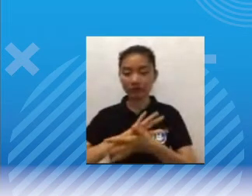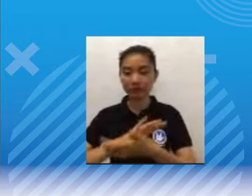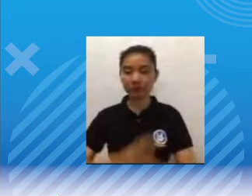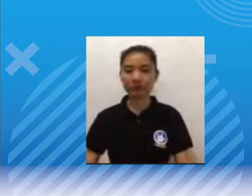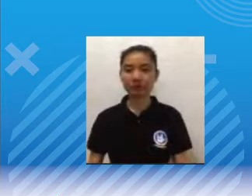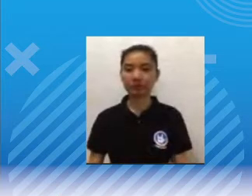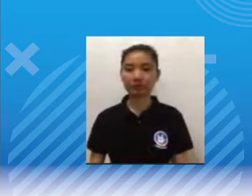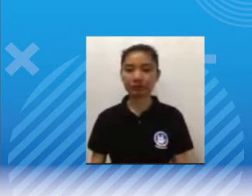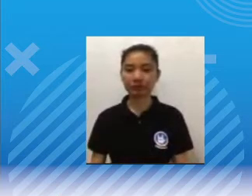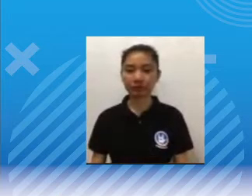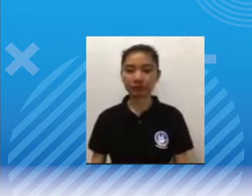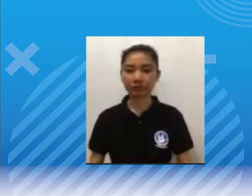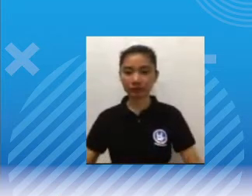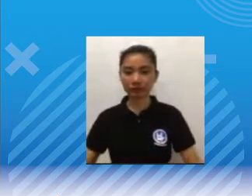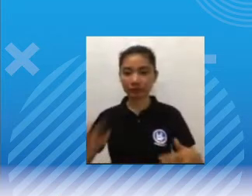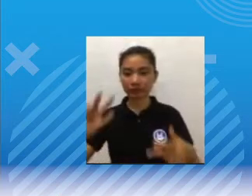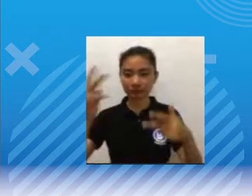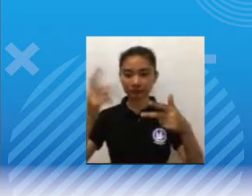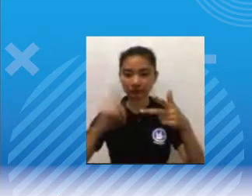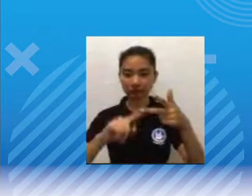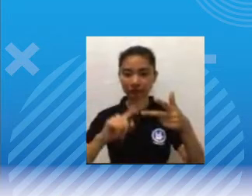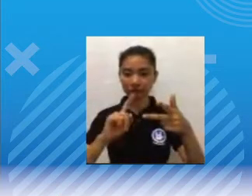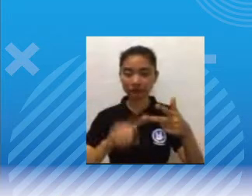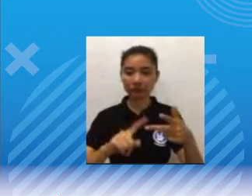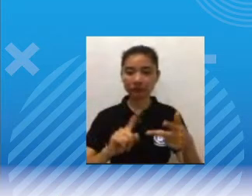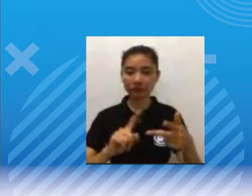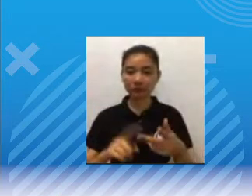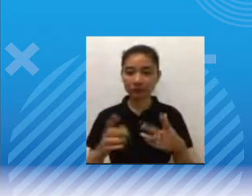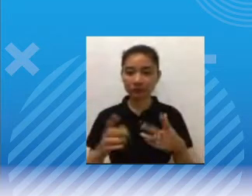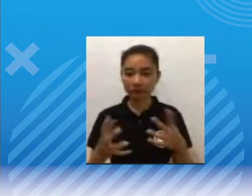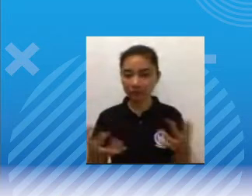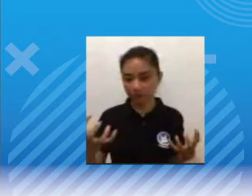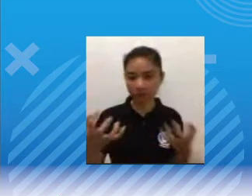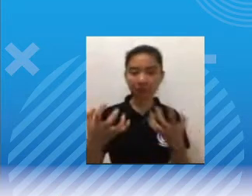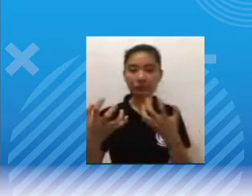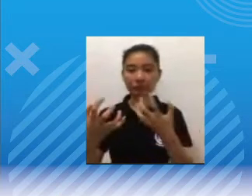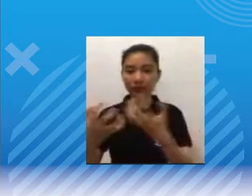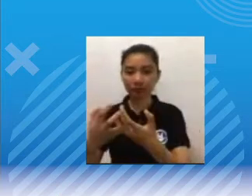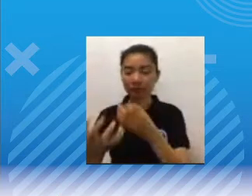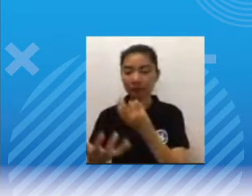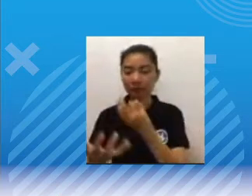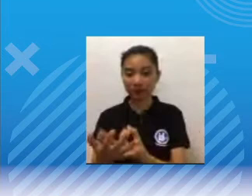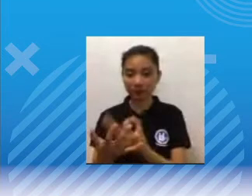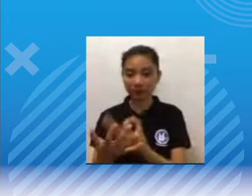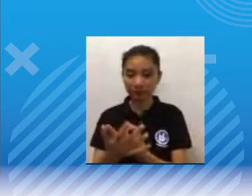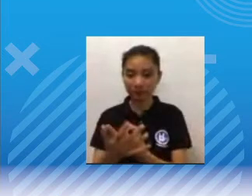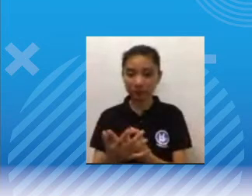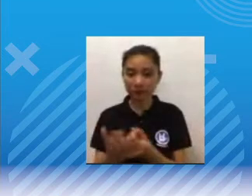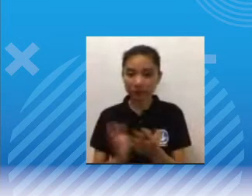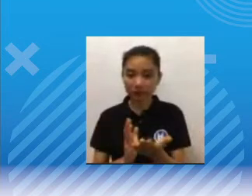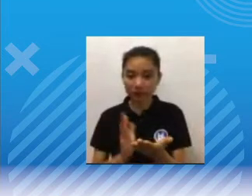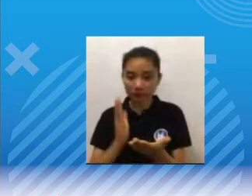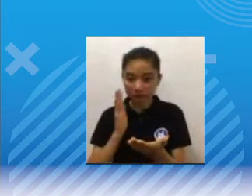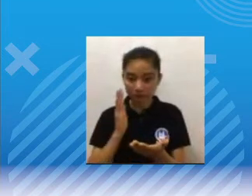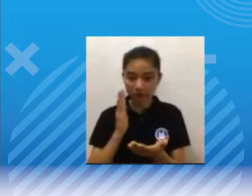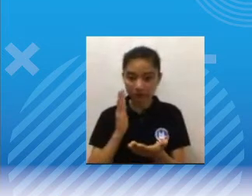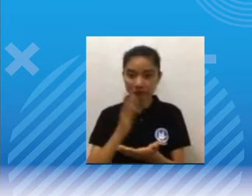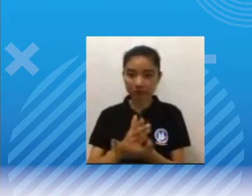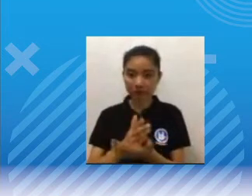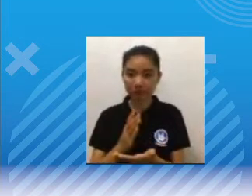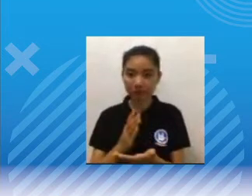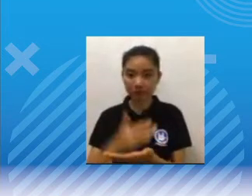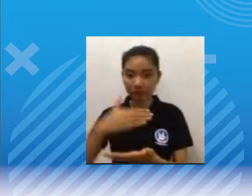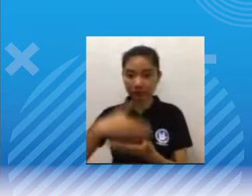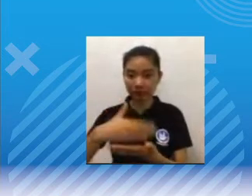Pangatlo ay realignment of financial resources and budgetary expenditures during this pandemic to allow support